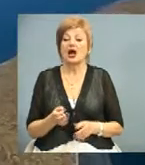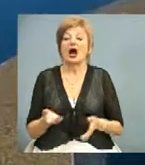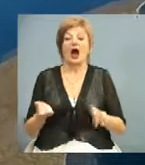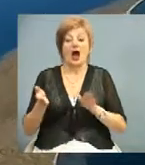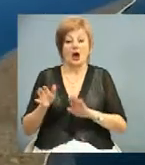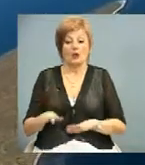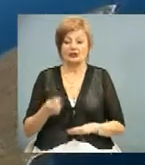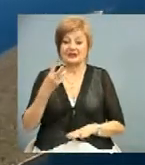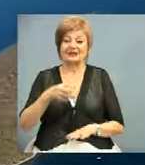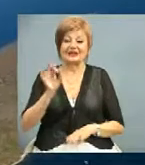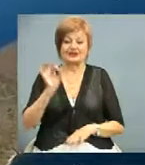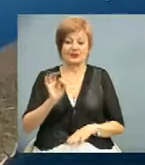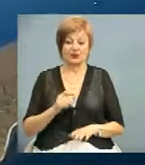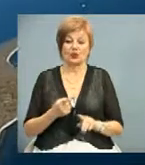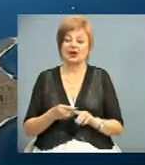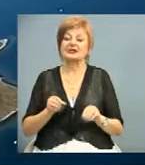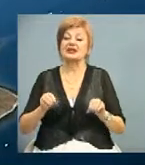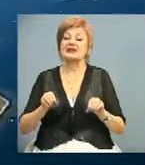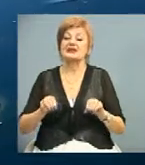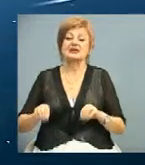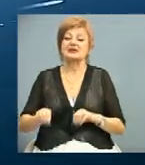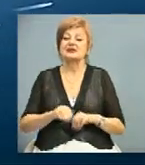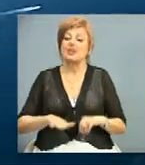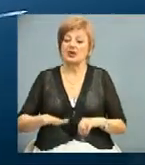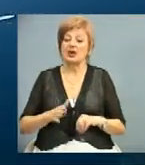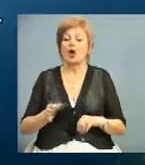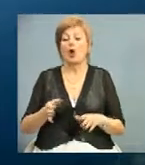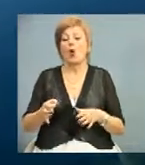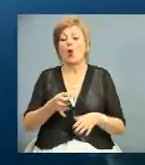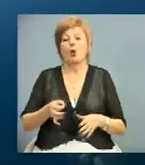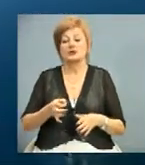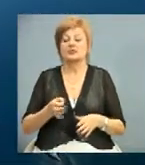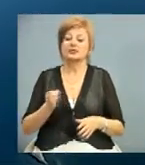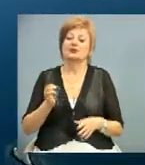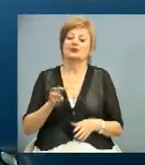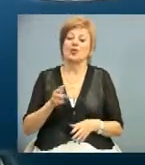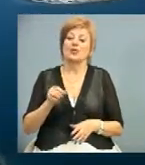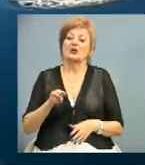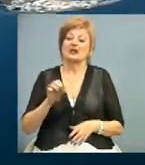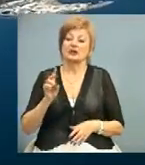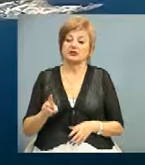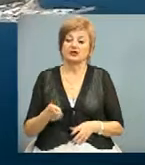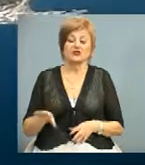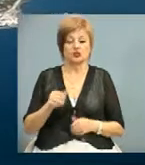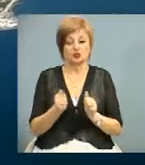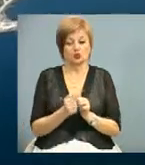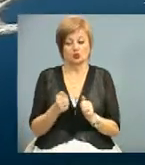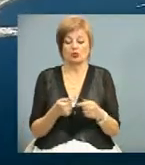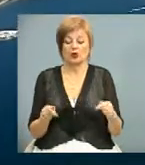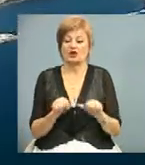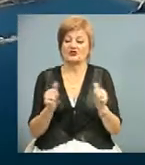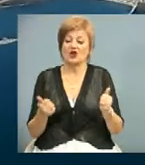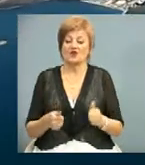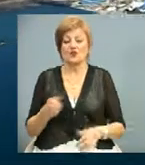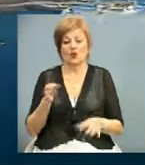займає 30% – це земна суша. До неї належать острови та материки. Всі ці ділянки суші мають різну форму,